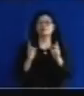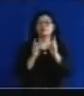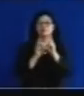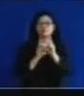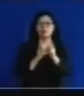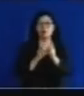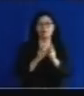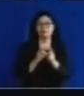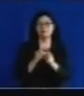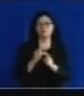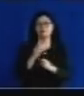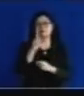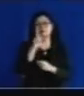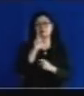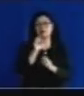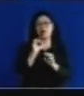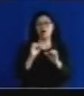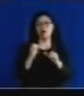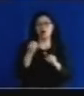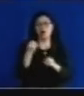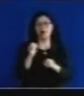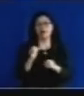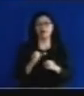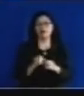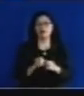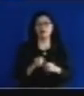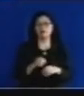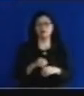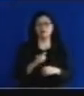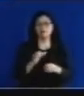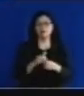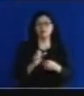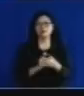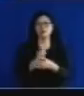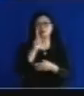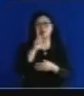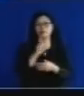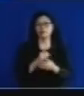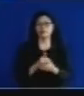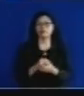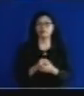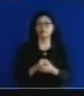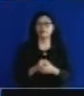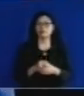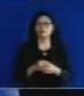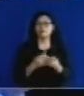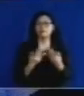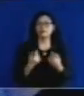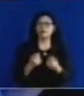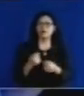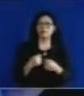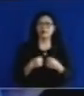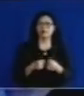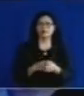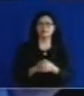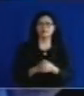1. Jawaban pasangan calon nomor urut 1 ditanggapi pasangan calon nomor urut 2. Kemudian tanggapan pasangan calon nomor